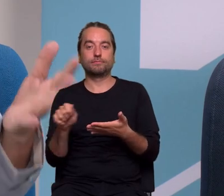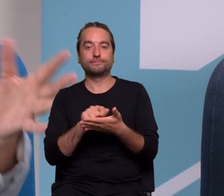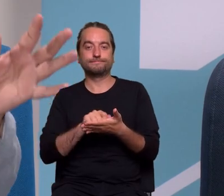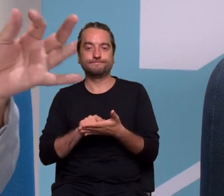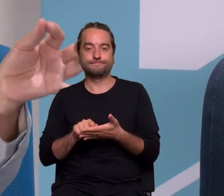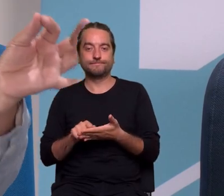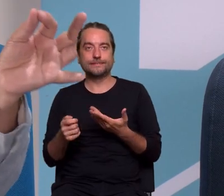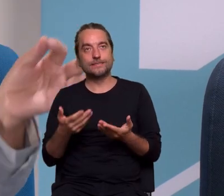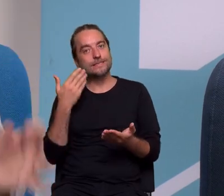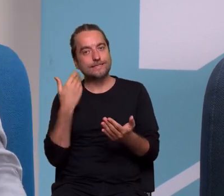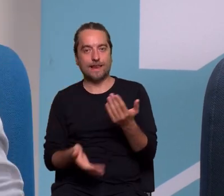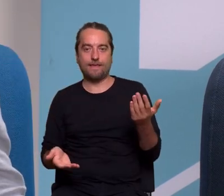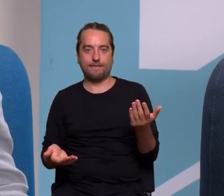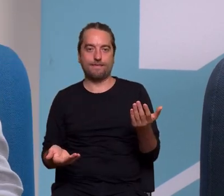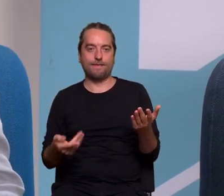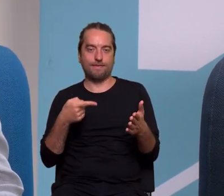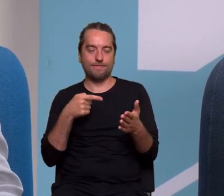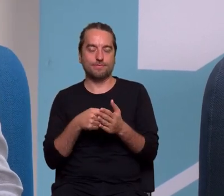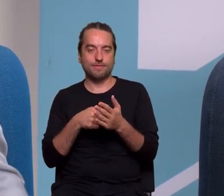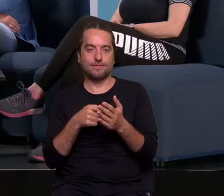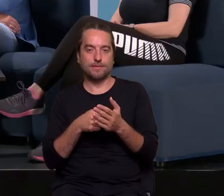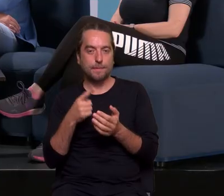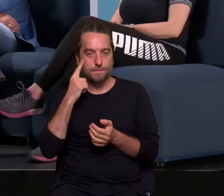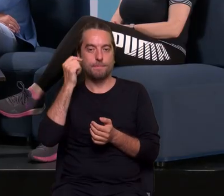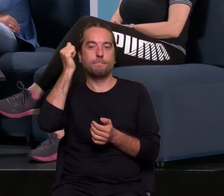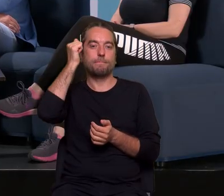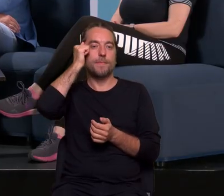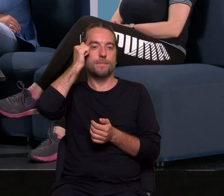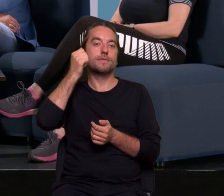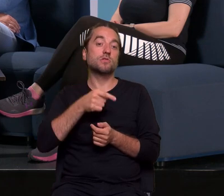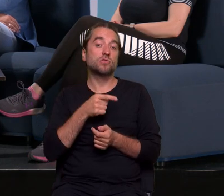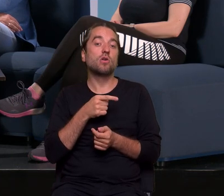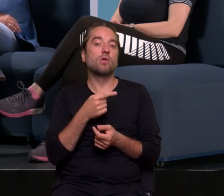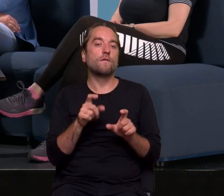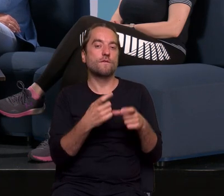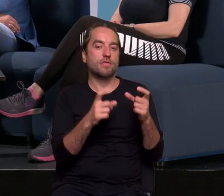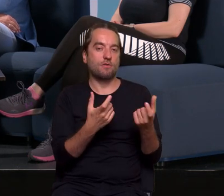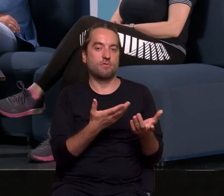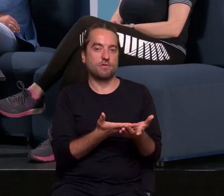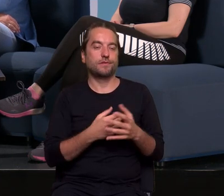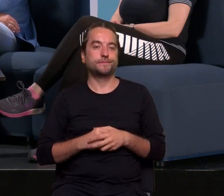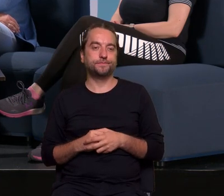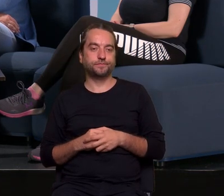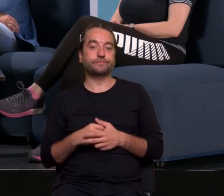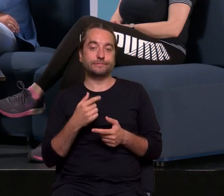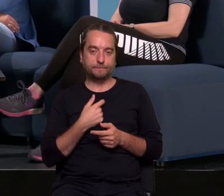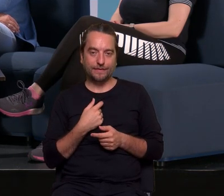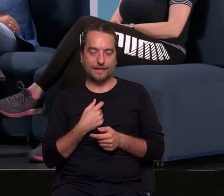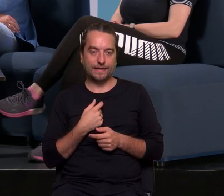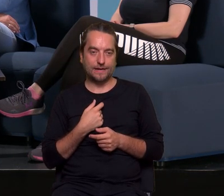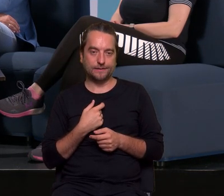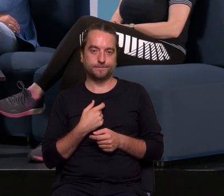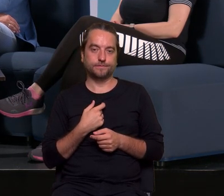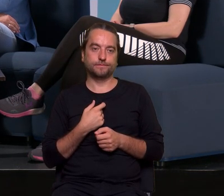czy utrata kawałka tej pamięci o tym, co się wydarzyło. To znaczy, ponieważ ja zajmuję się